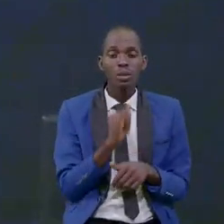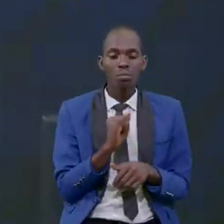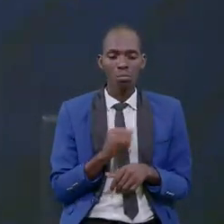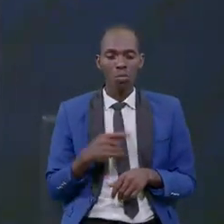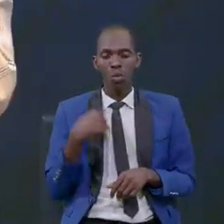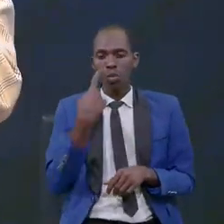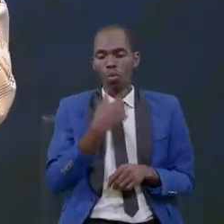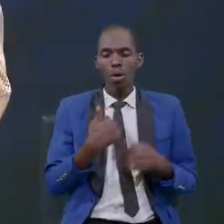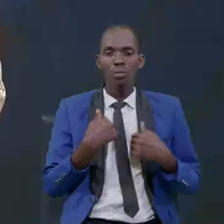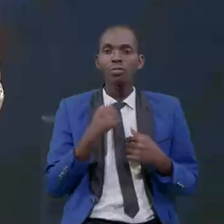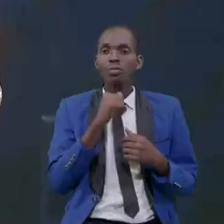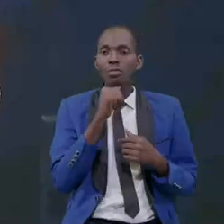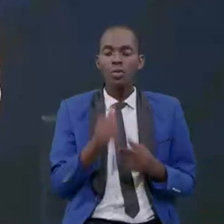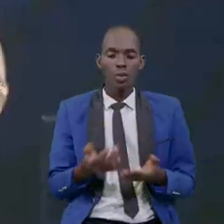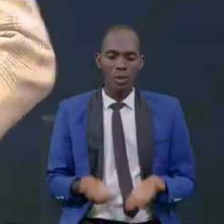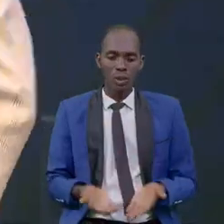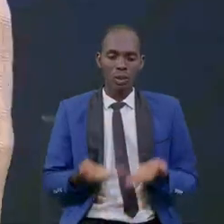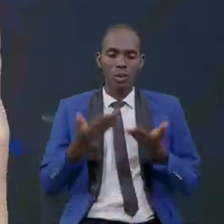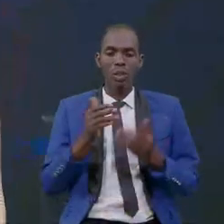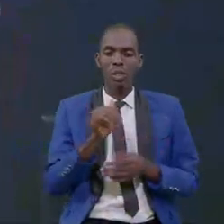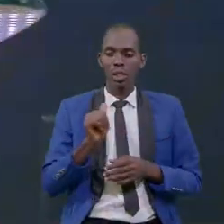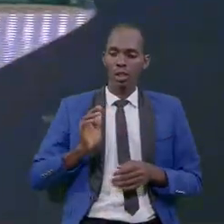pas son âme au mensonge